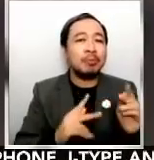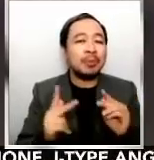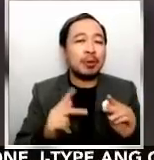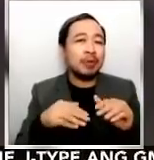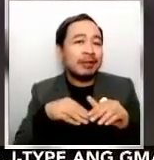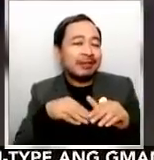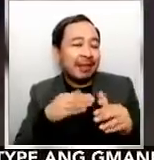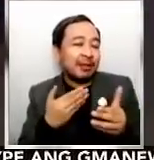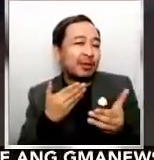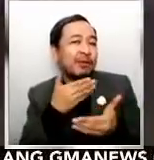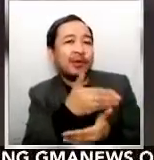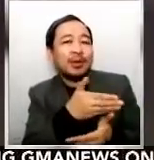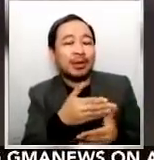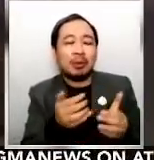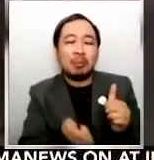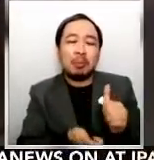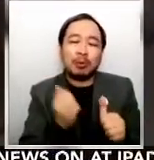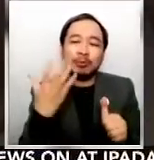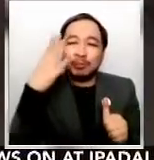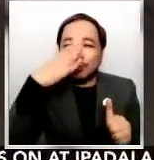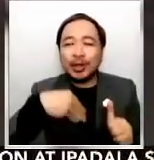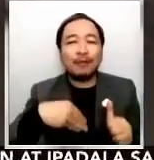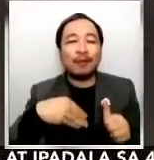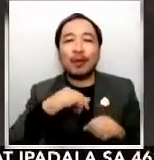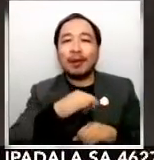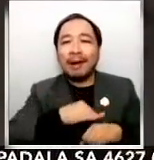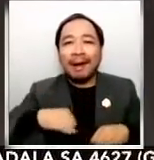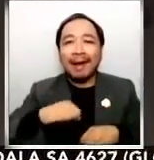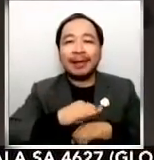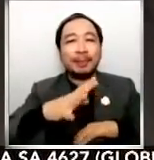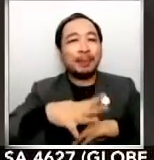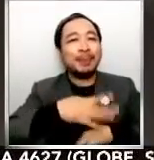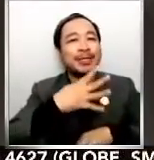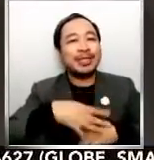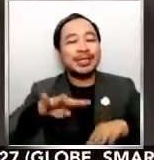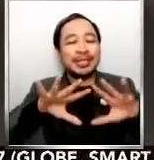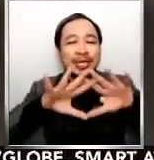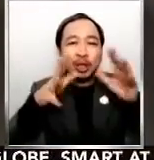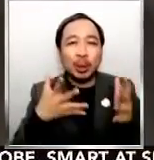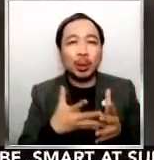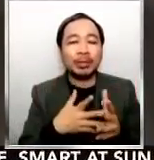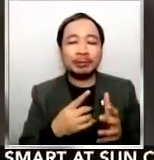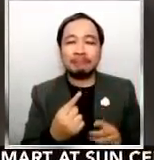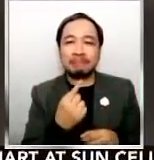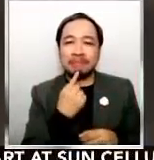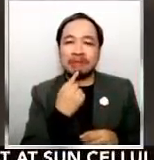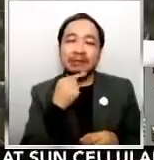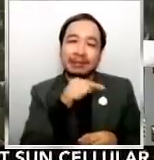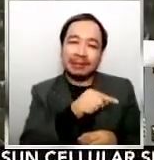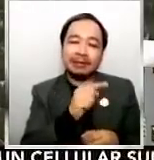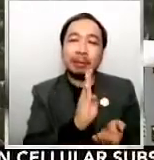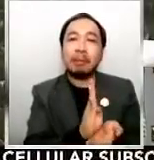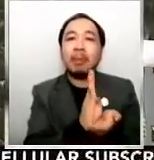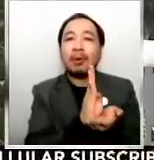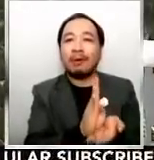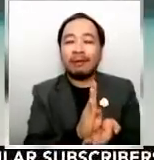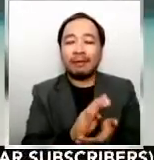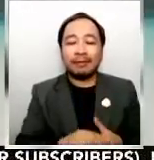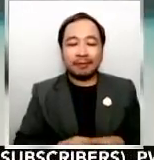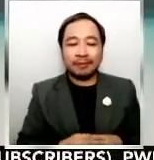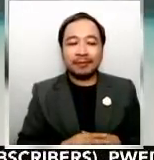pinakamagandang island beaches sa buong mundo. Ang na-miss ng marami sa atin, ang isla ng Boracay.